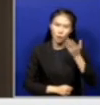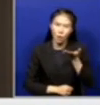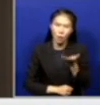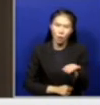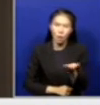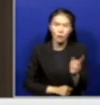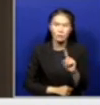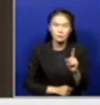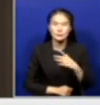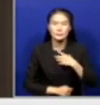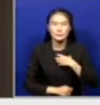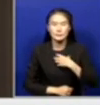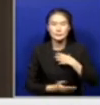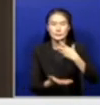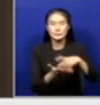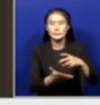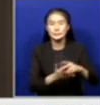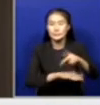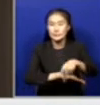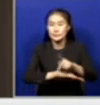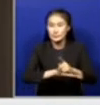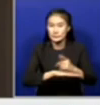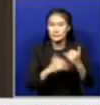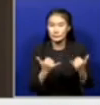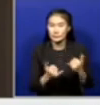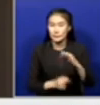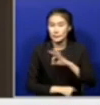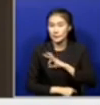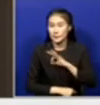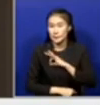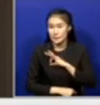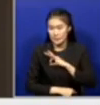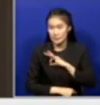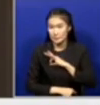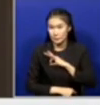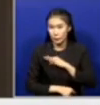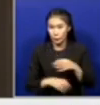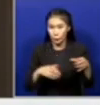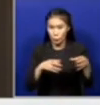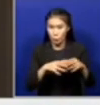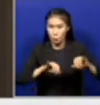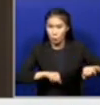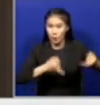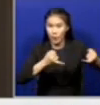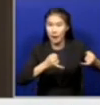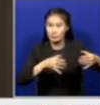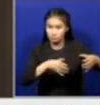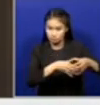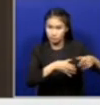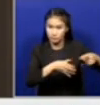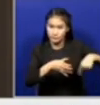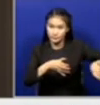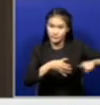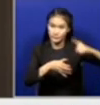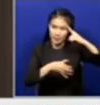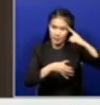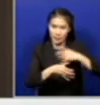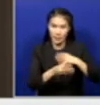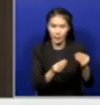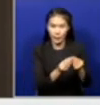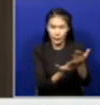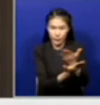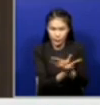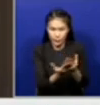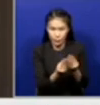ต่อท่านประธานว่าสมาชิกสภาผู้แทนราษฎรของพรรคฝ่ายค้านเราจะร่วมกันอภิปรายถึงรายละ